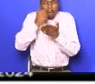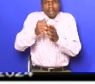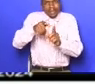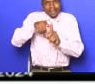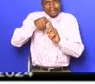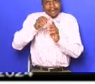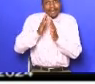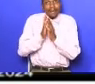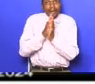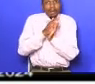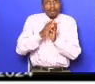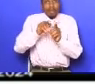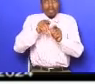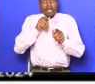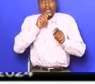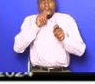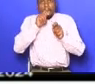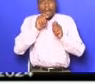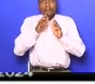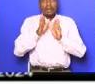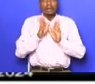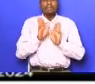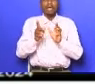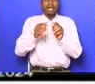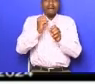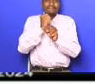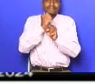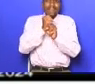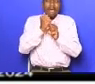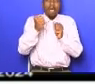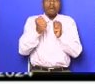igame ntagote ya bunomorobelio public participation no nyarakoba kwa koreka na korengana mwane ilichiko.